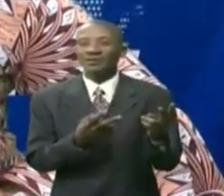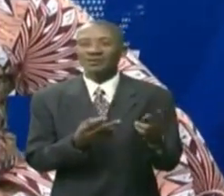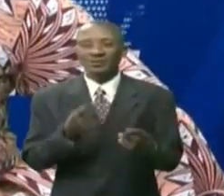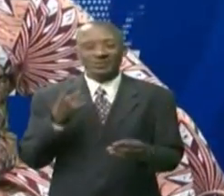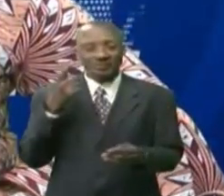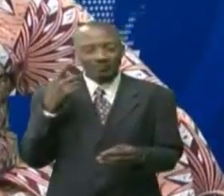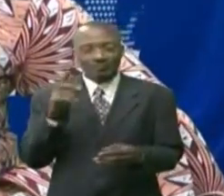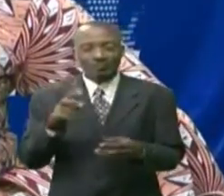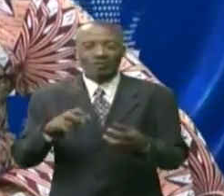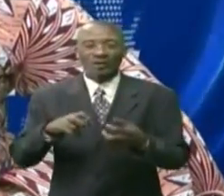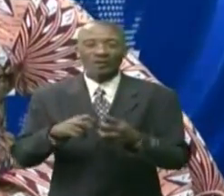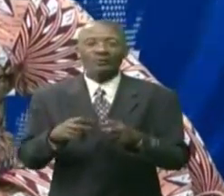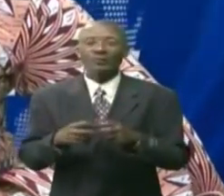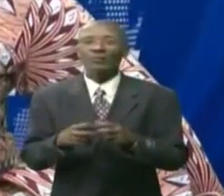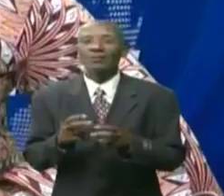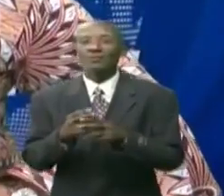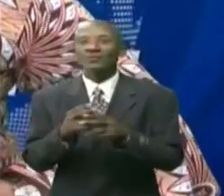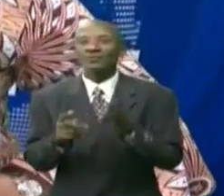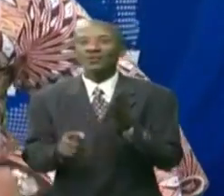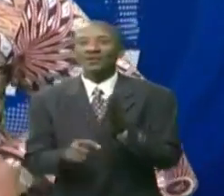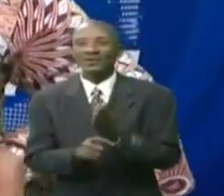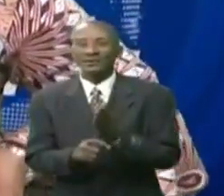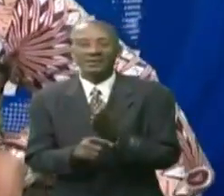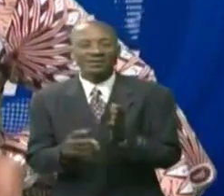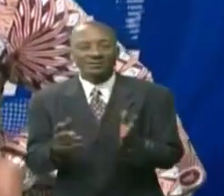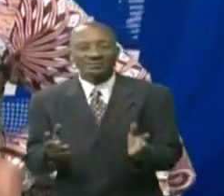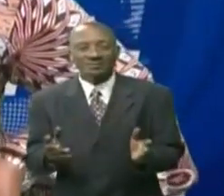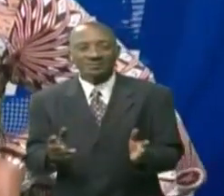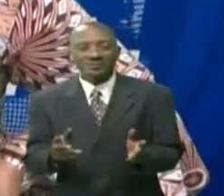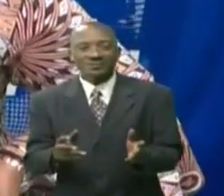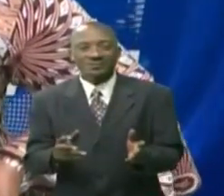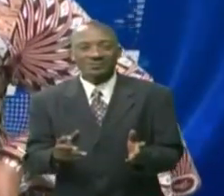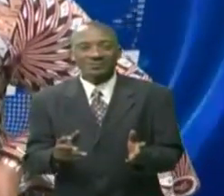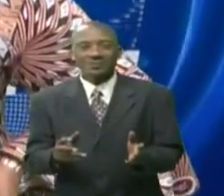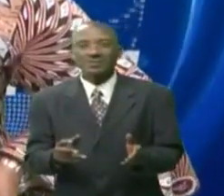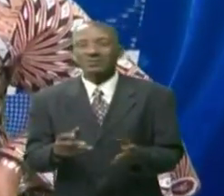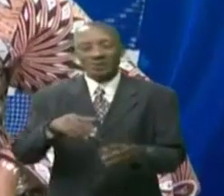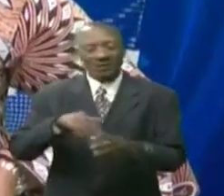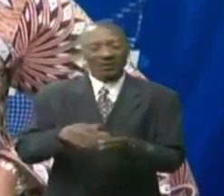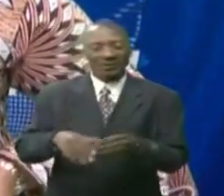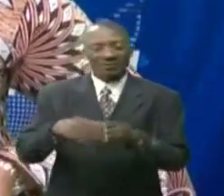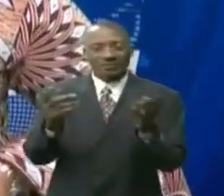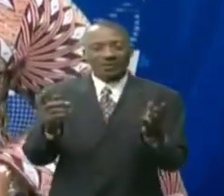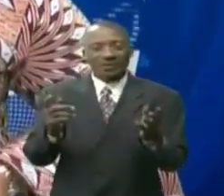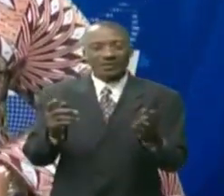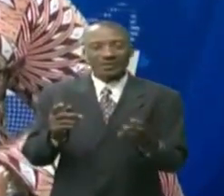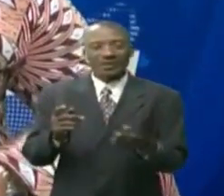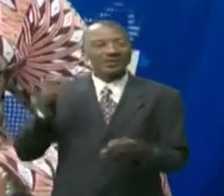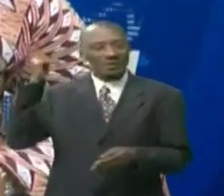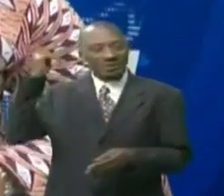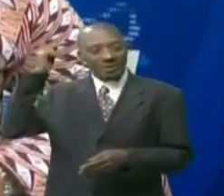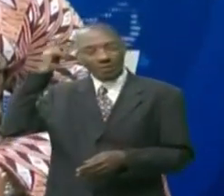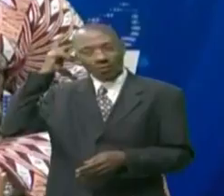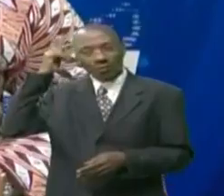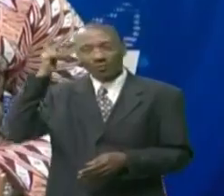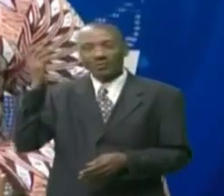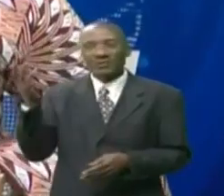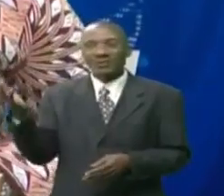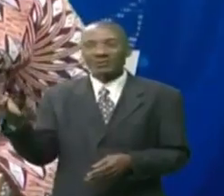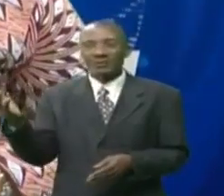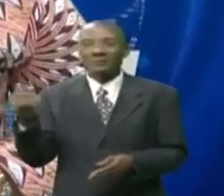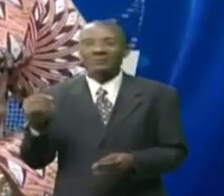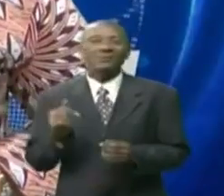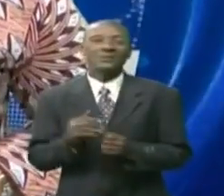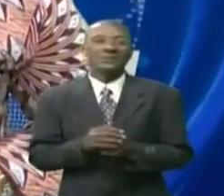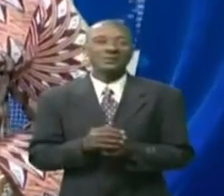Moussampo va permettre de certifier nos minerais. Dans la ville de Colouésy, les députés provinciaux n'auront plus de soucis à se faire